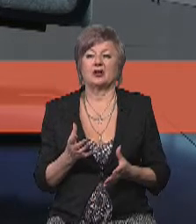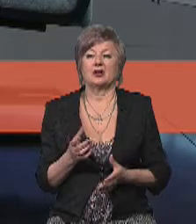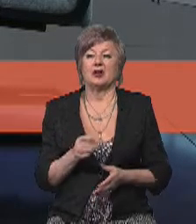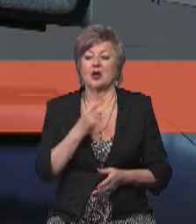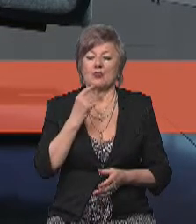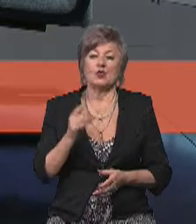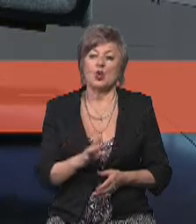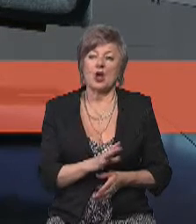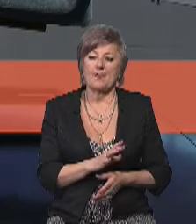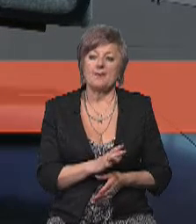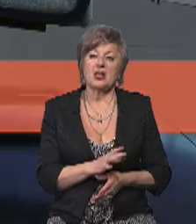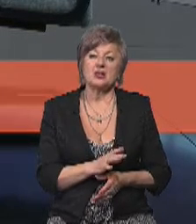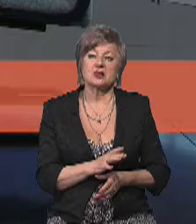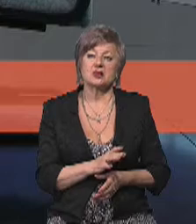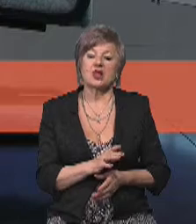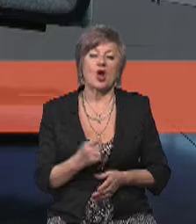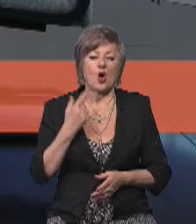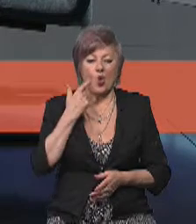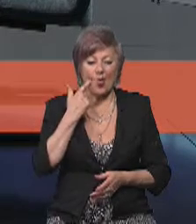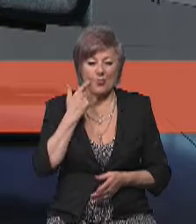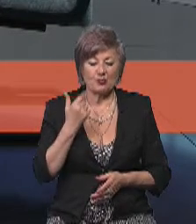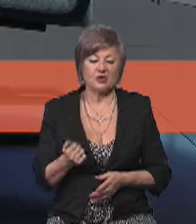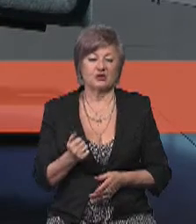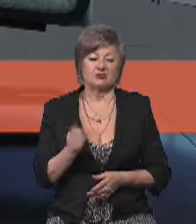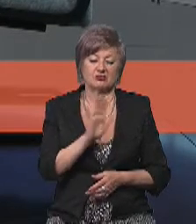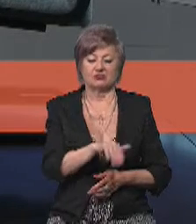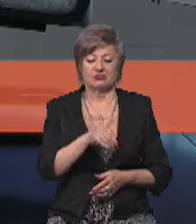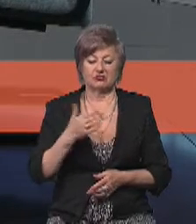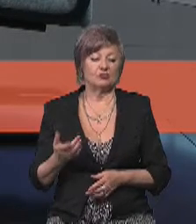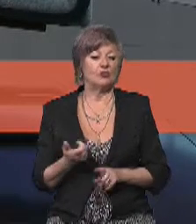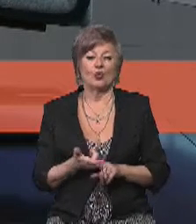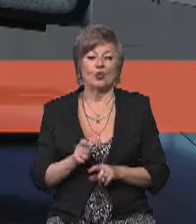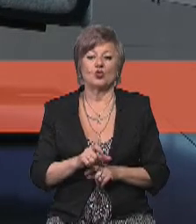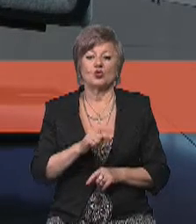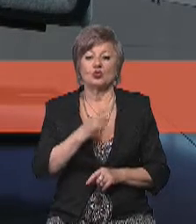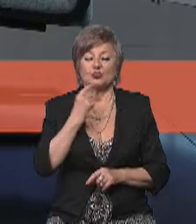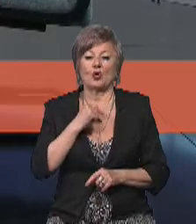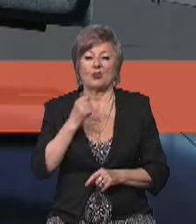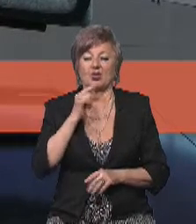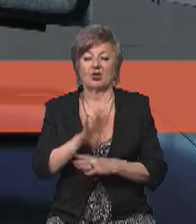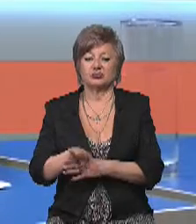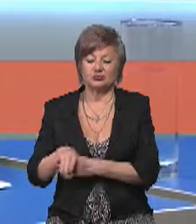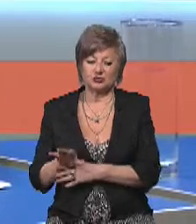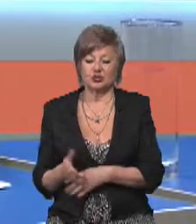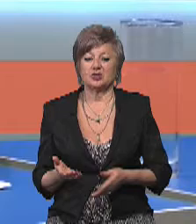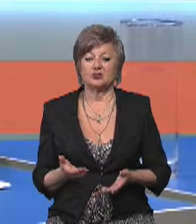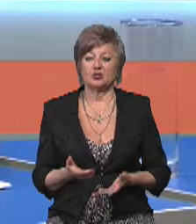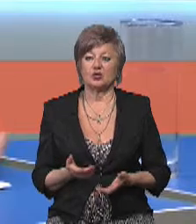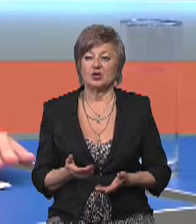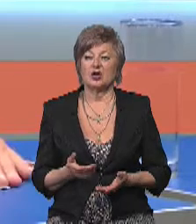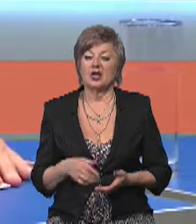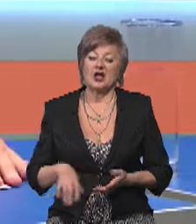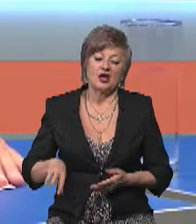і, скажімо так, образ взаємних, багато було, дуже багато і популізму, і демагогії. І вже на